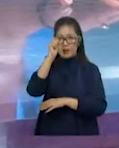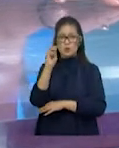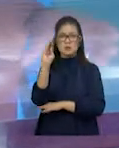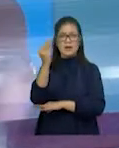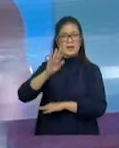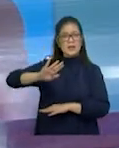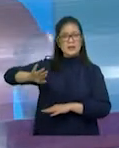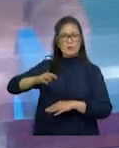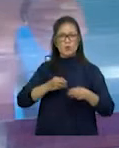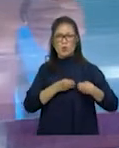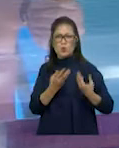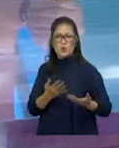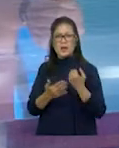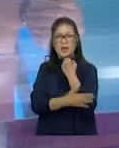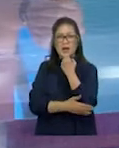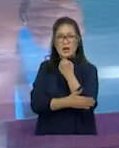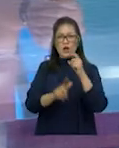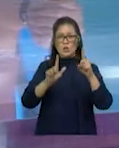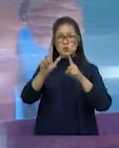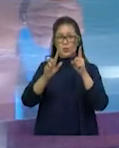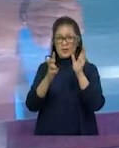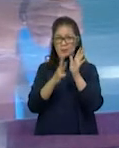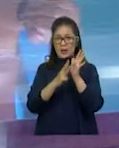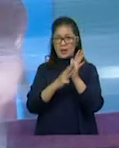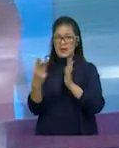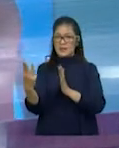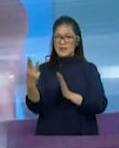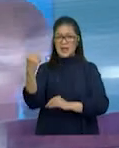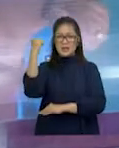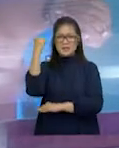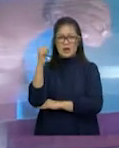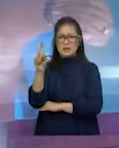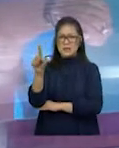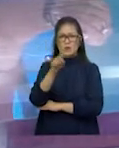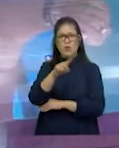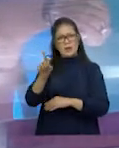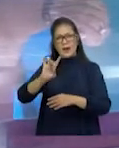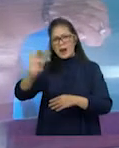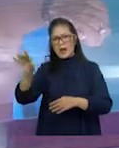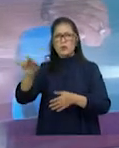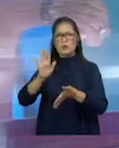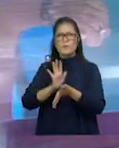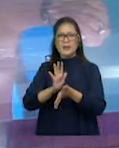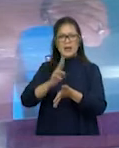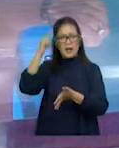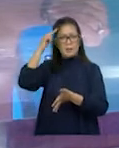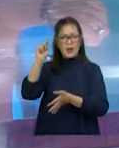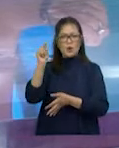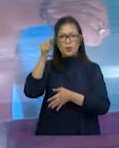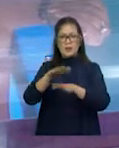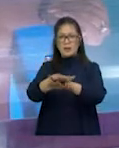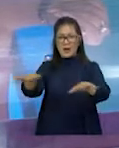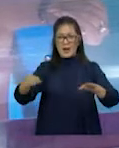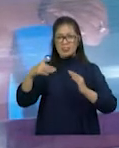negara sebesar 17 miliar rupiah. Dari ketiga tersangka, satu diantaranya adalah mantan Kepala Unit Pengadaan Tanah Dinas